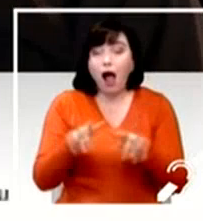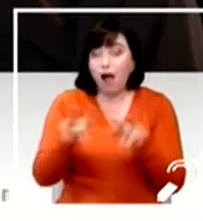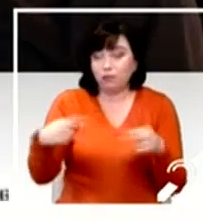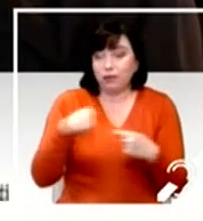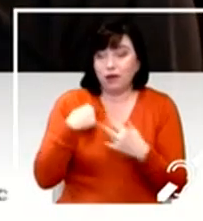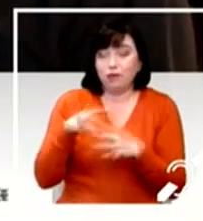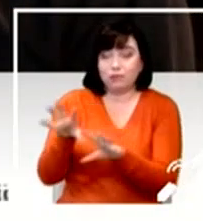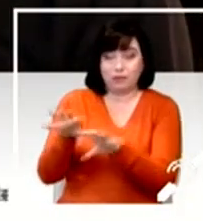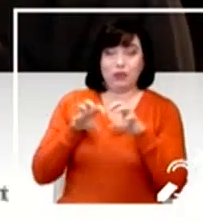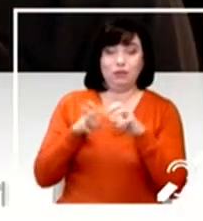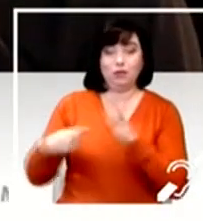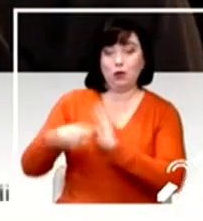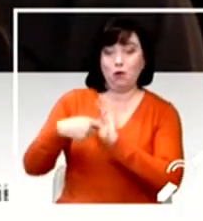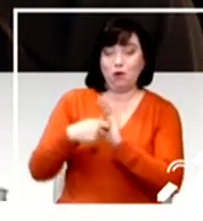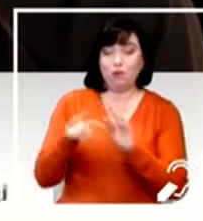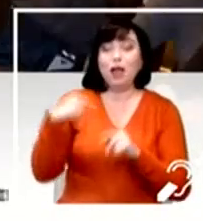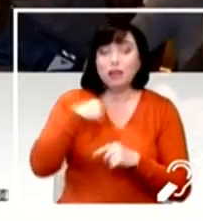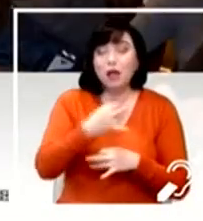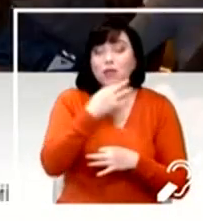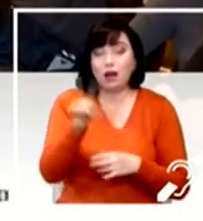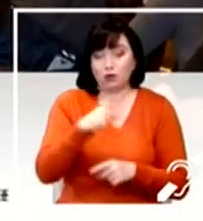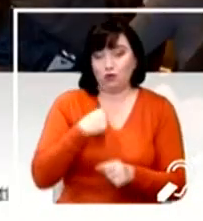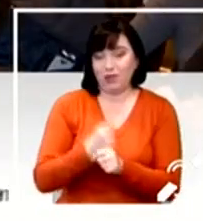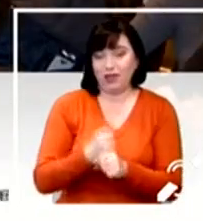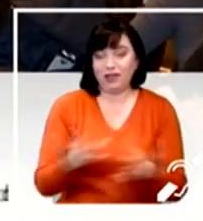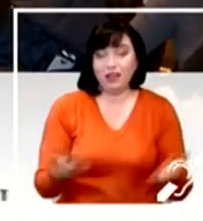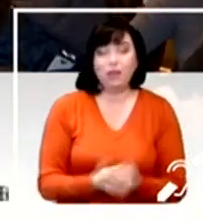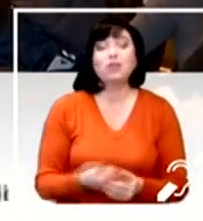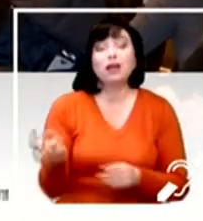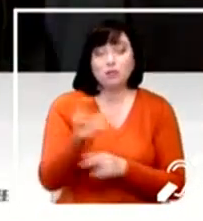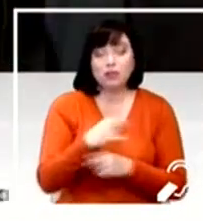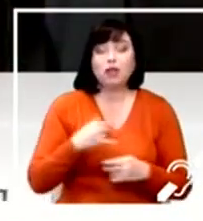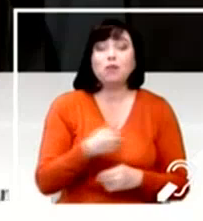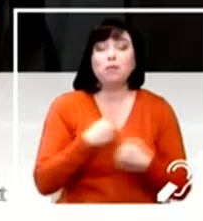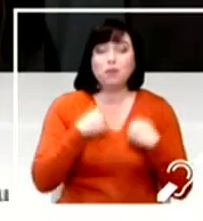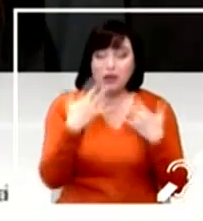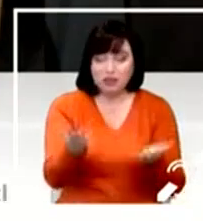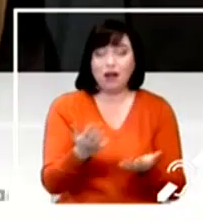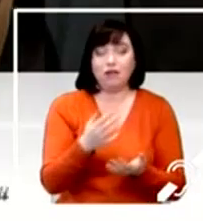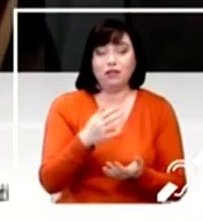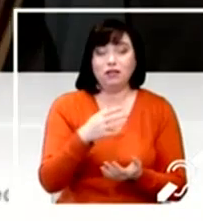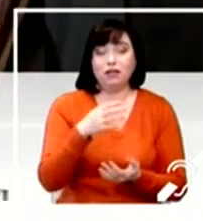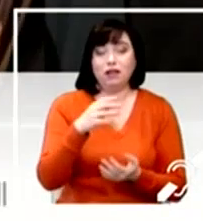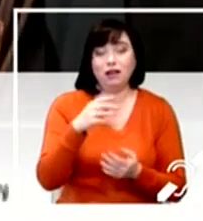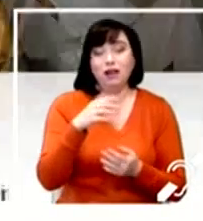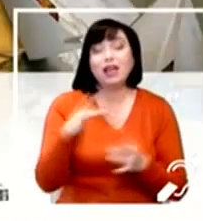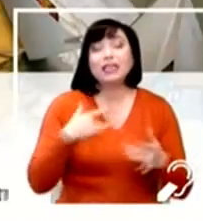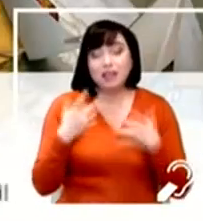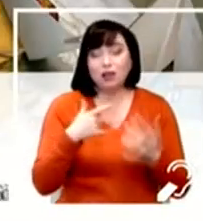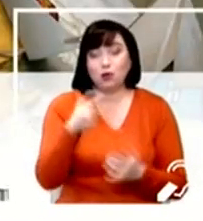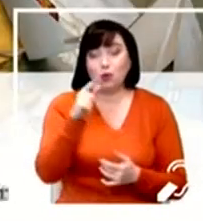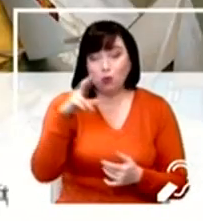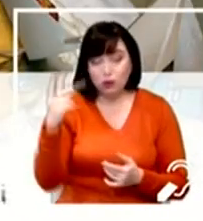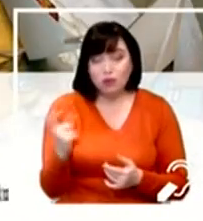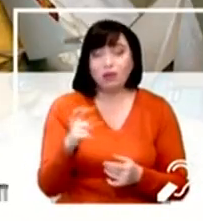suntem împliniți și ne place ceea ce facem. A venit să-i spună la mulți ani Teatrului Guguță și scriitorul Iulian Filip, care a avut și un dar